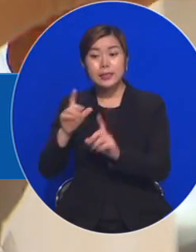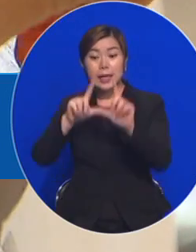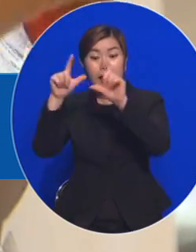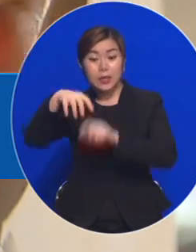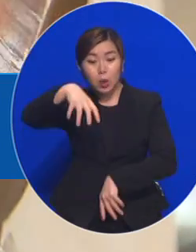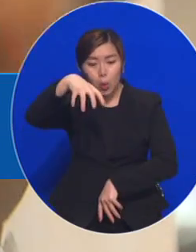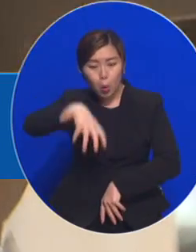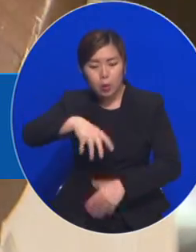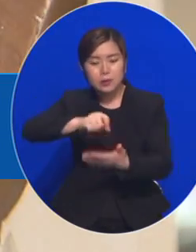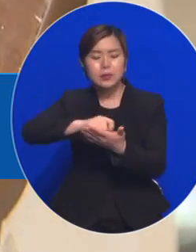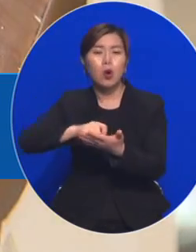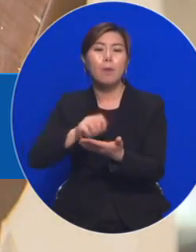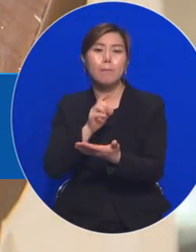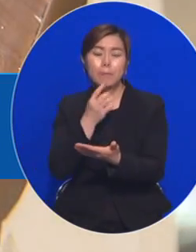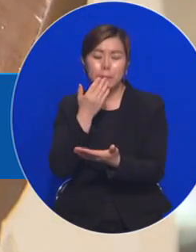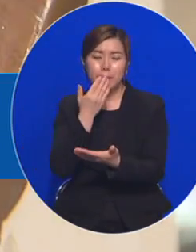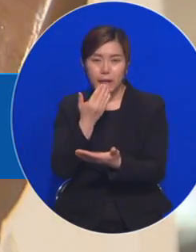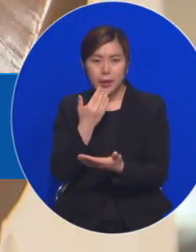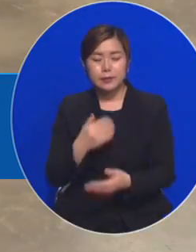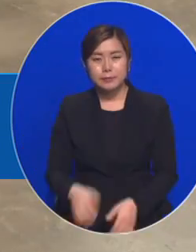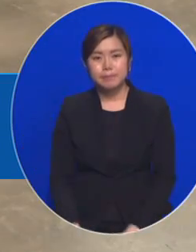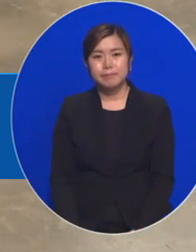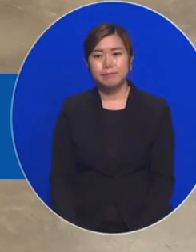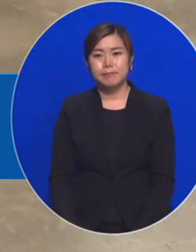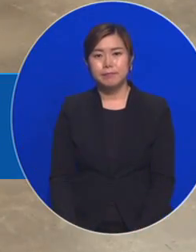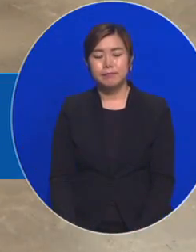개인정보 수집을 최소화하는 방안이 추진됩니다.